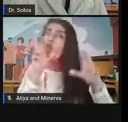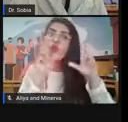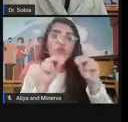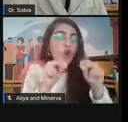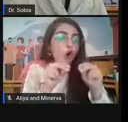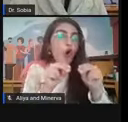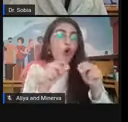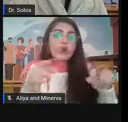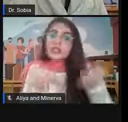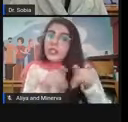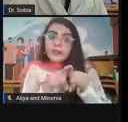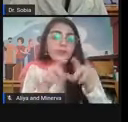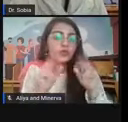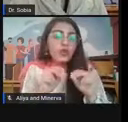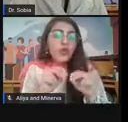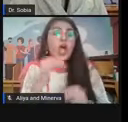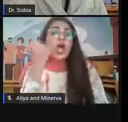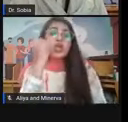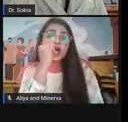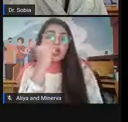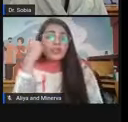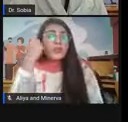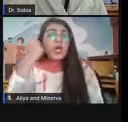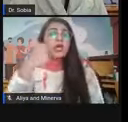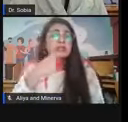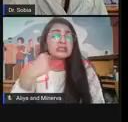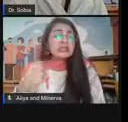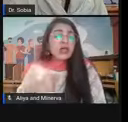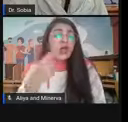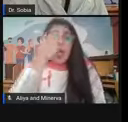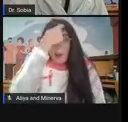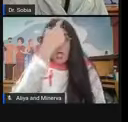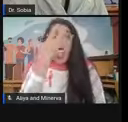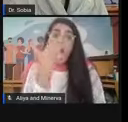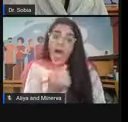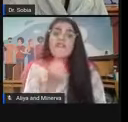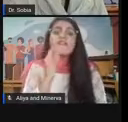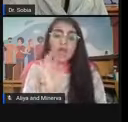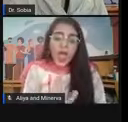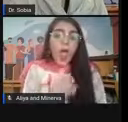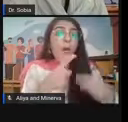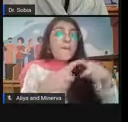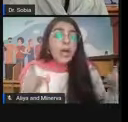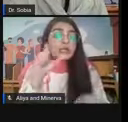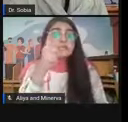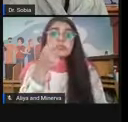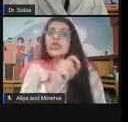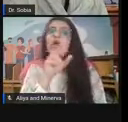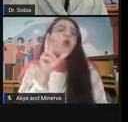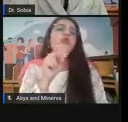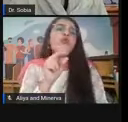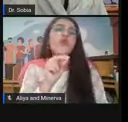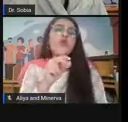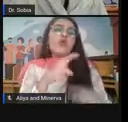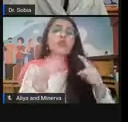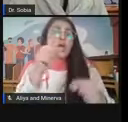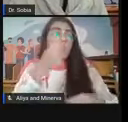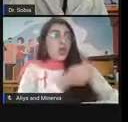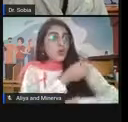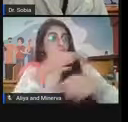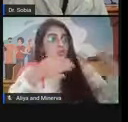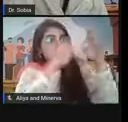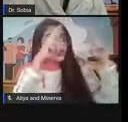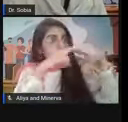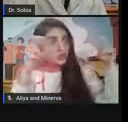हर guilty ये जरूर बताती है कि आपके छाती में कोई मसला चल रहा है जिसकी आपने जरूर जाकर